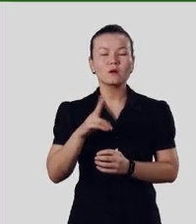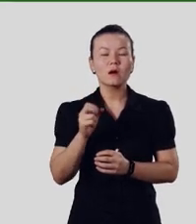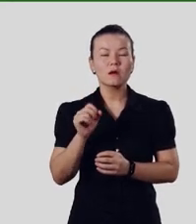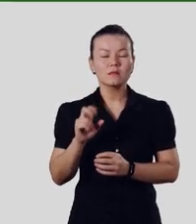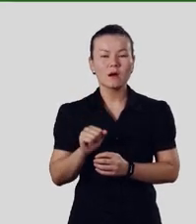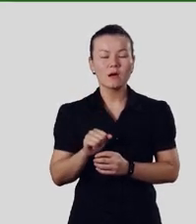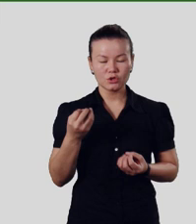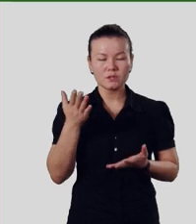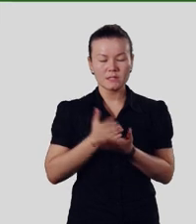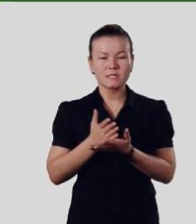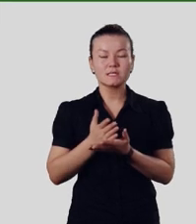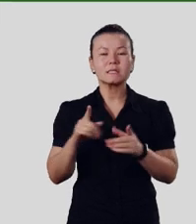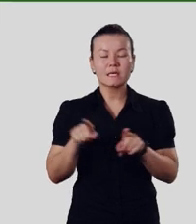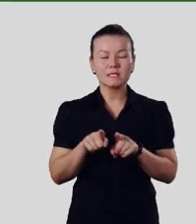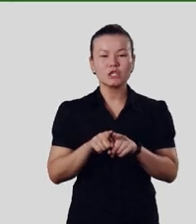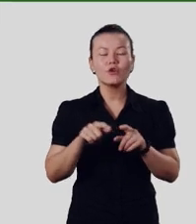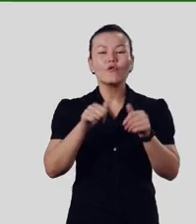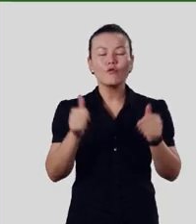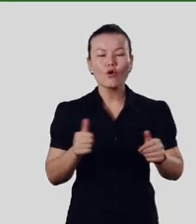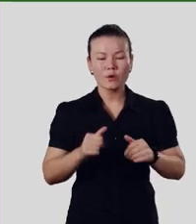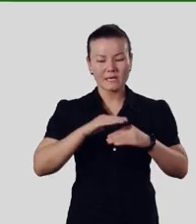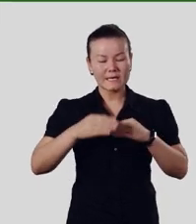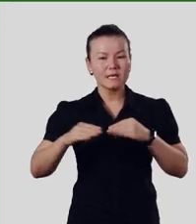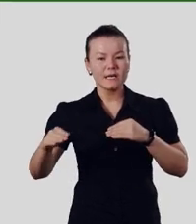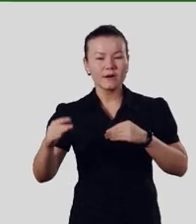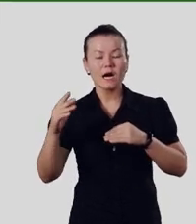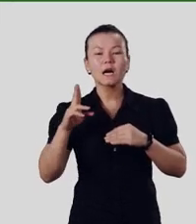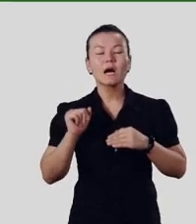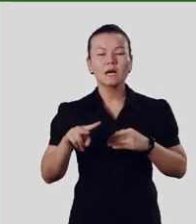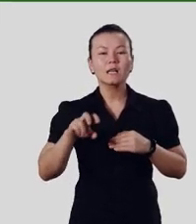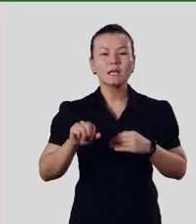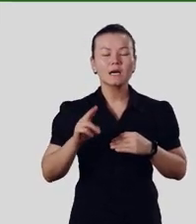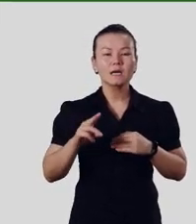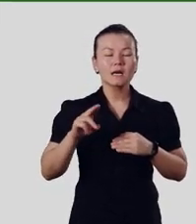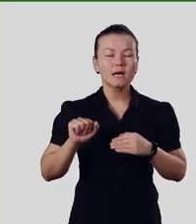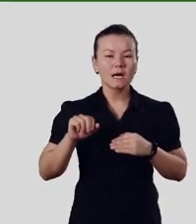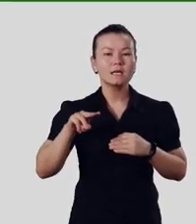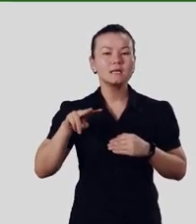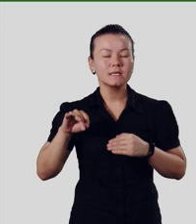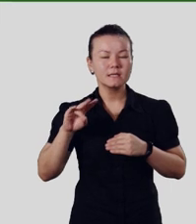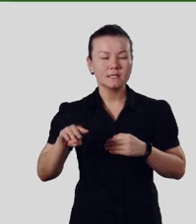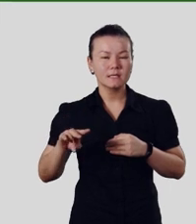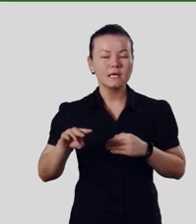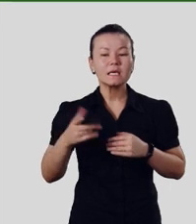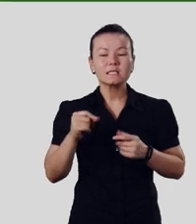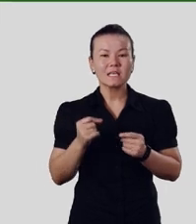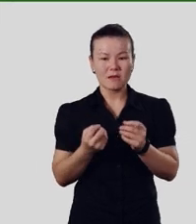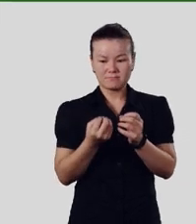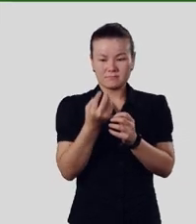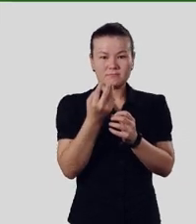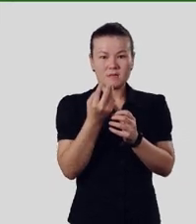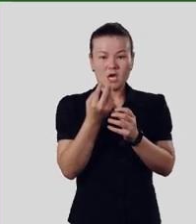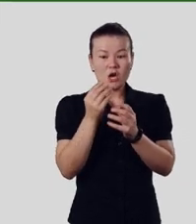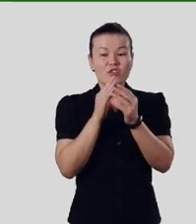Здесь встречаются и такие формы рельефа, как лаколиты, где лава не вышла